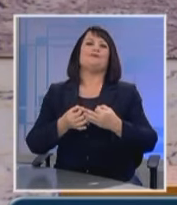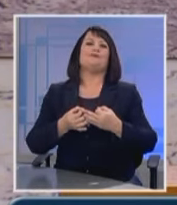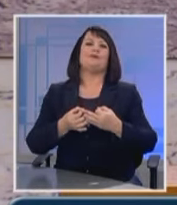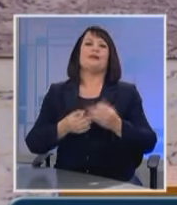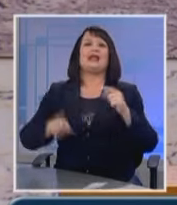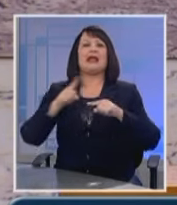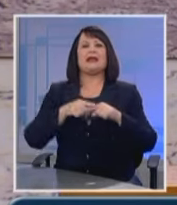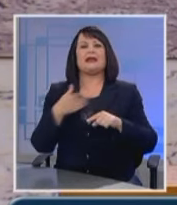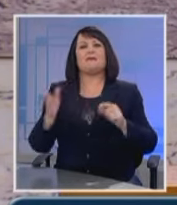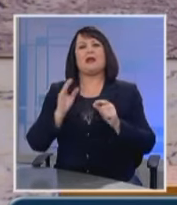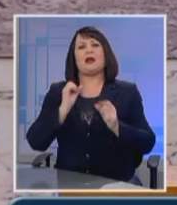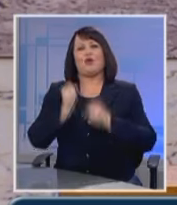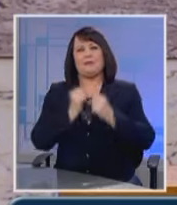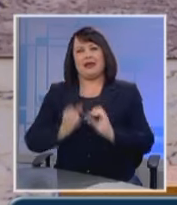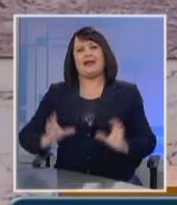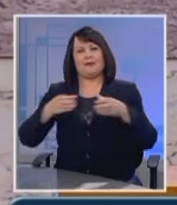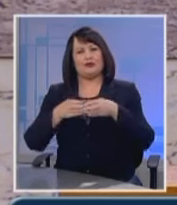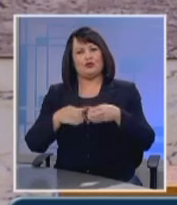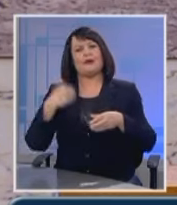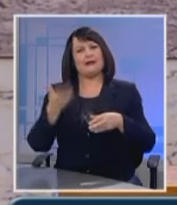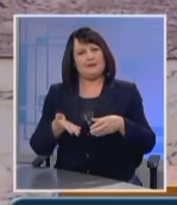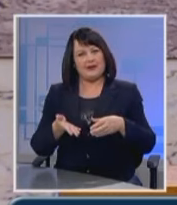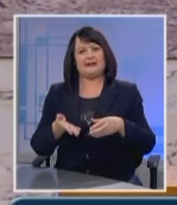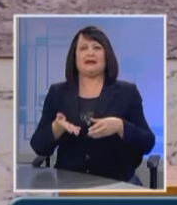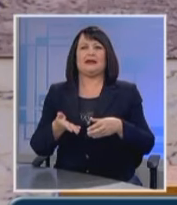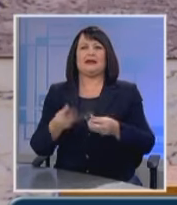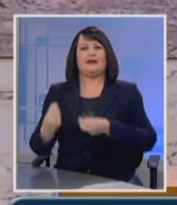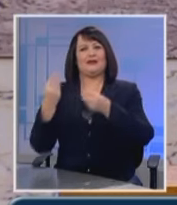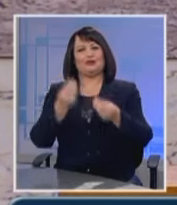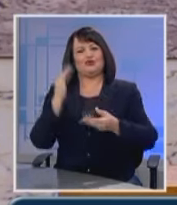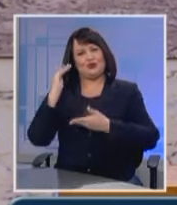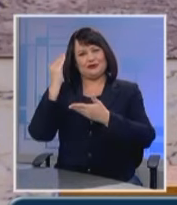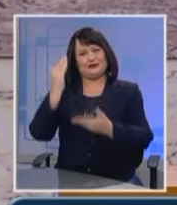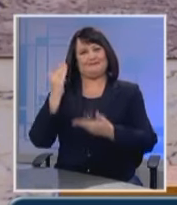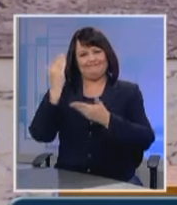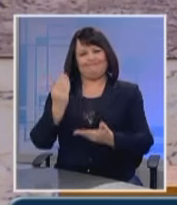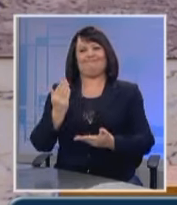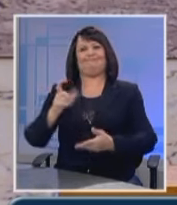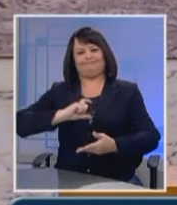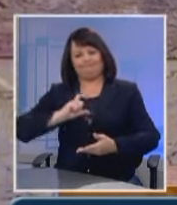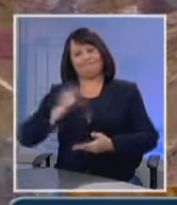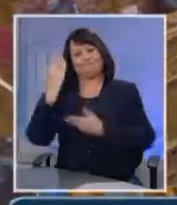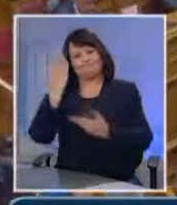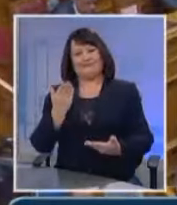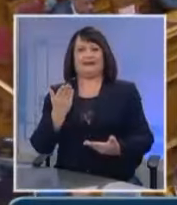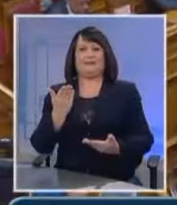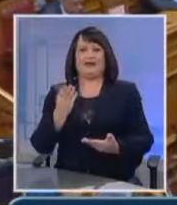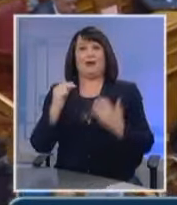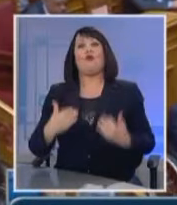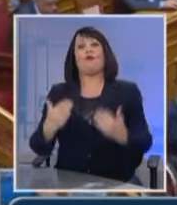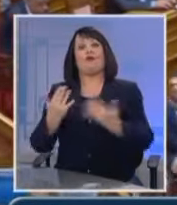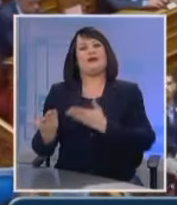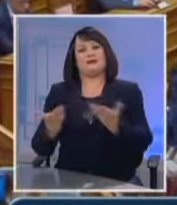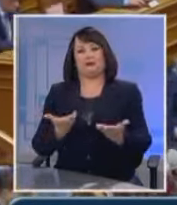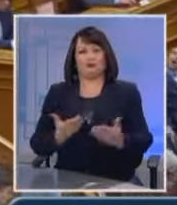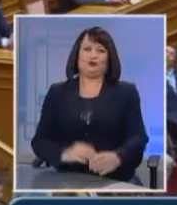Ελληνικής Παραολυμπιακής Επιτροπής και στη συνέχεια θα επιδώσει τα αναμνηστικά δώρα για την απόδοση τιμής από την Βουλή των Ελλήνων.